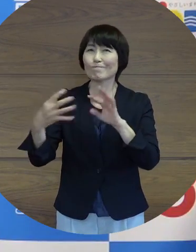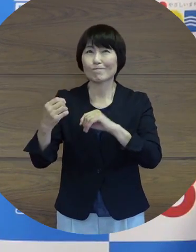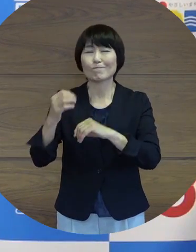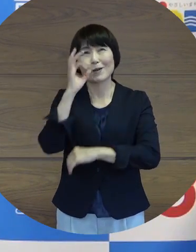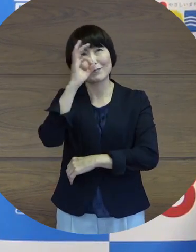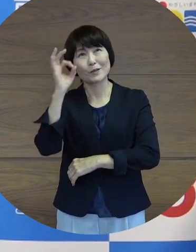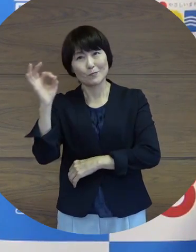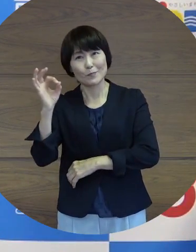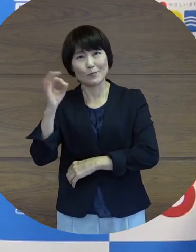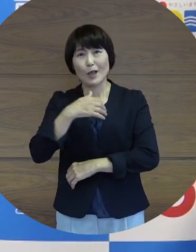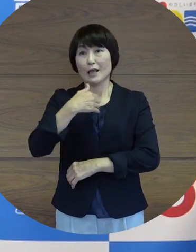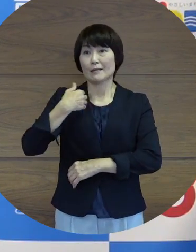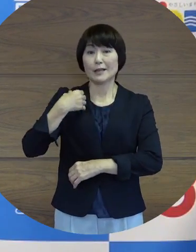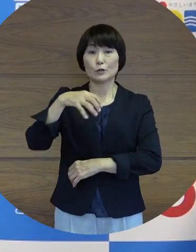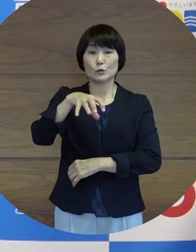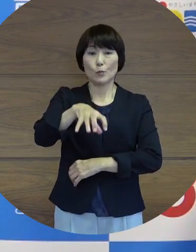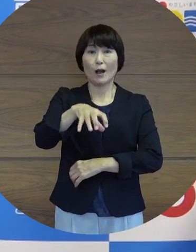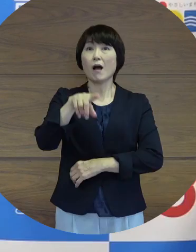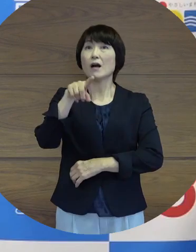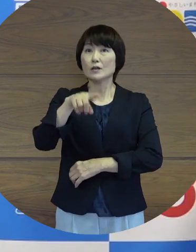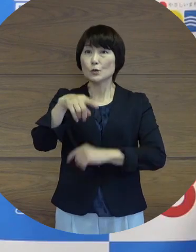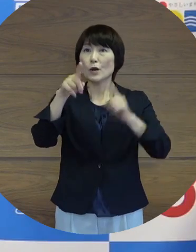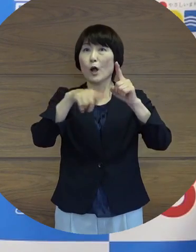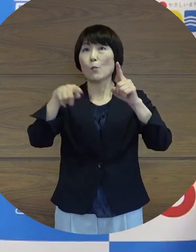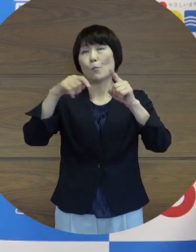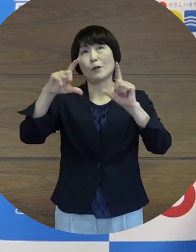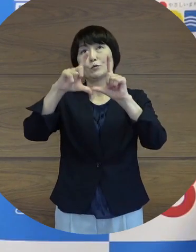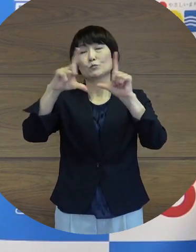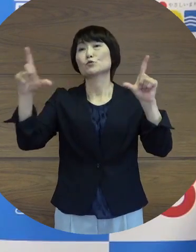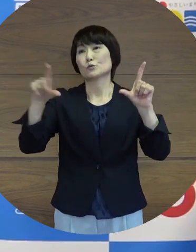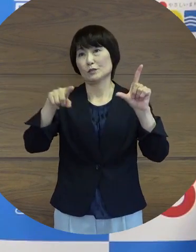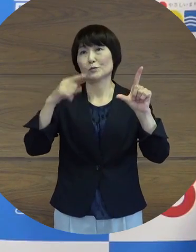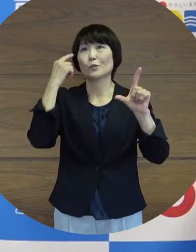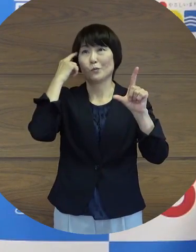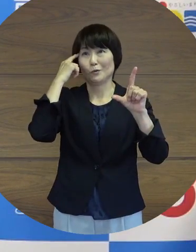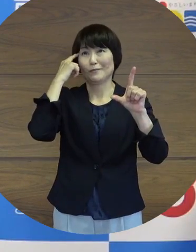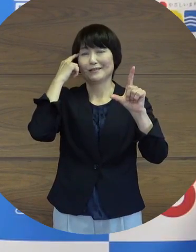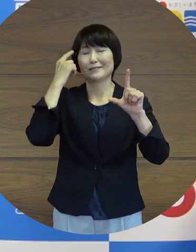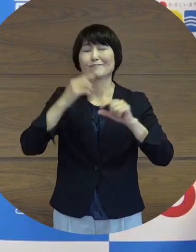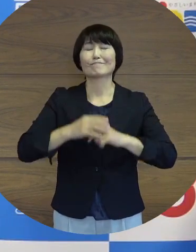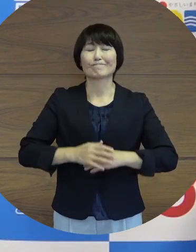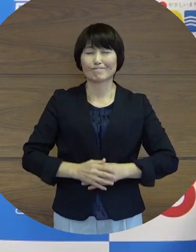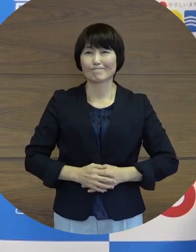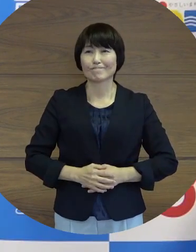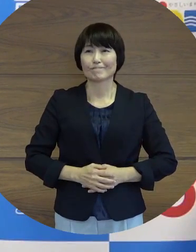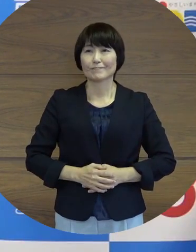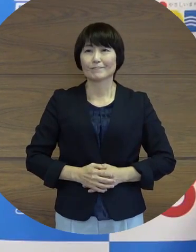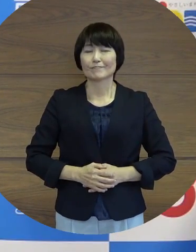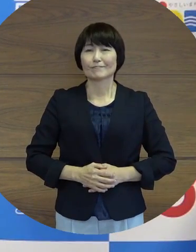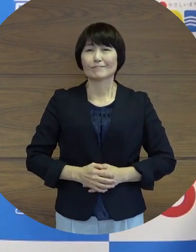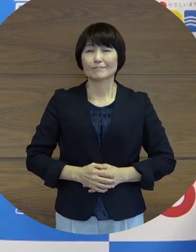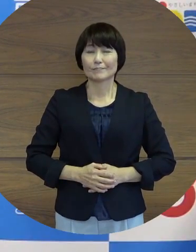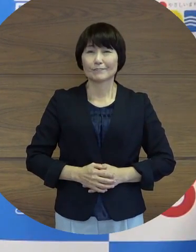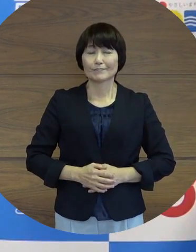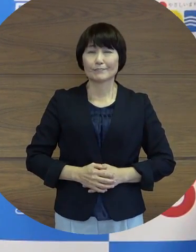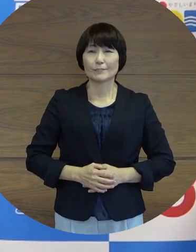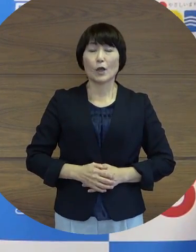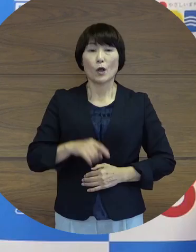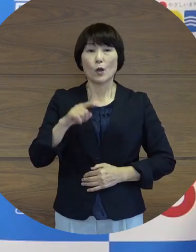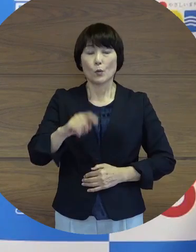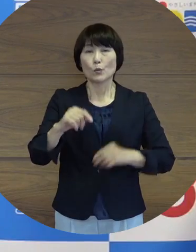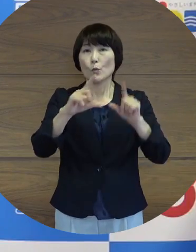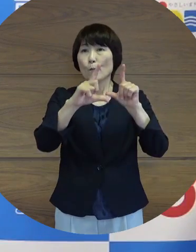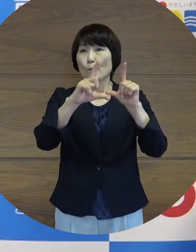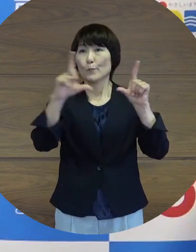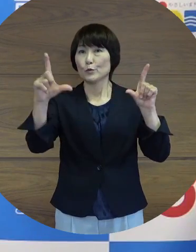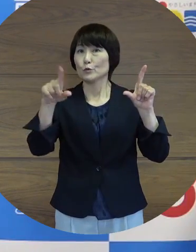このパブリックビューイングではないかなと私も参加をして実感をしたところです。このパブリックビ